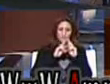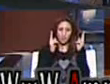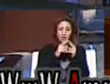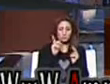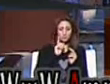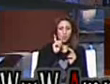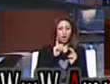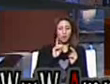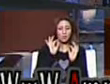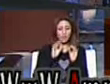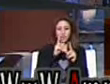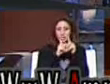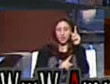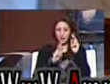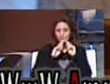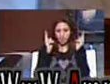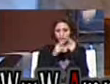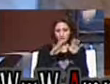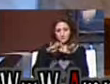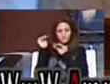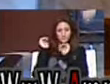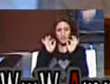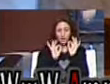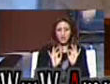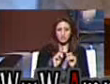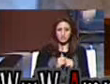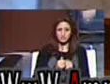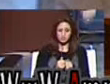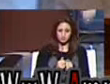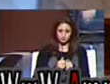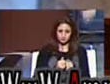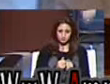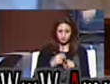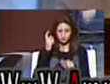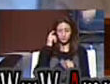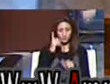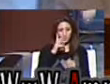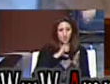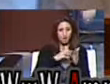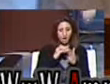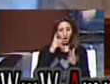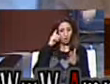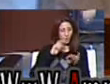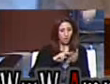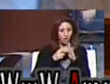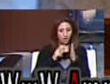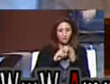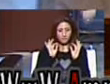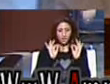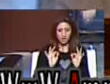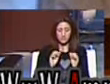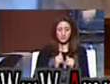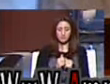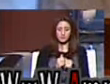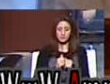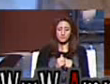للتصعيد كانت هي اللجوء لتعليل العمل كليا. اثرنا ان نكمل الطريقه الاولى او الحل الاول الى منتهى،